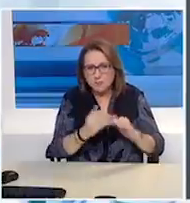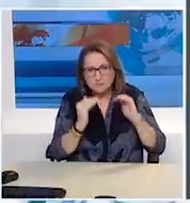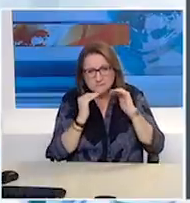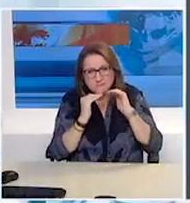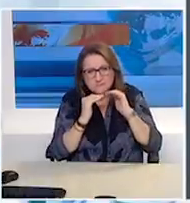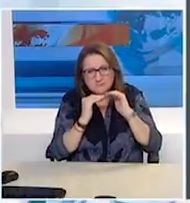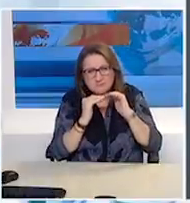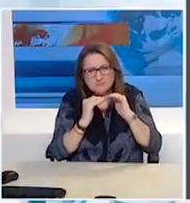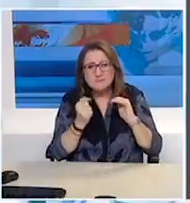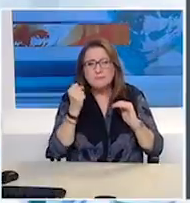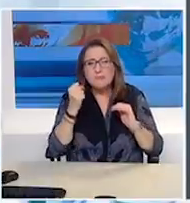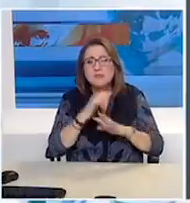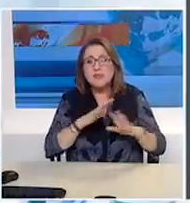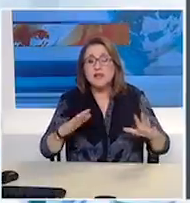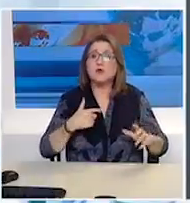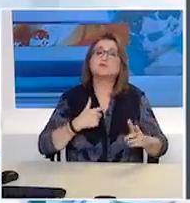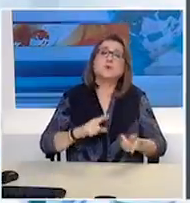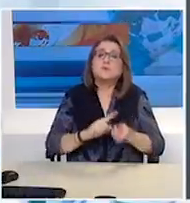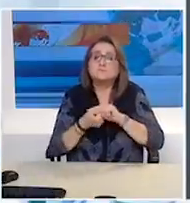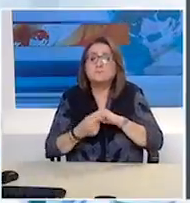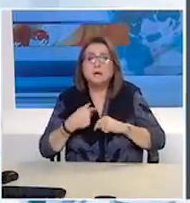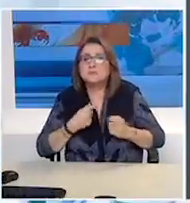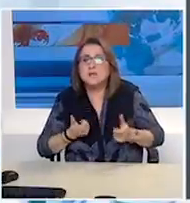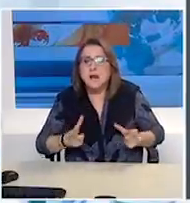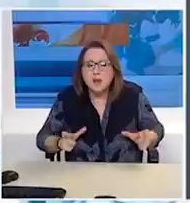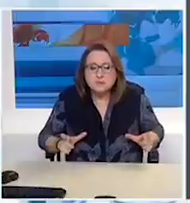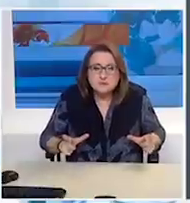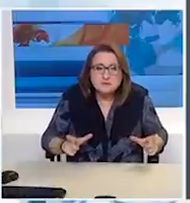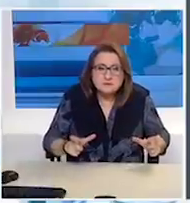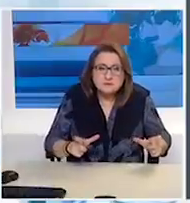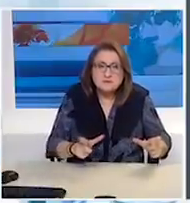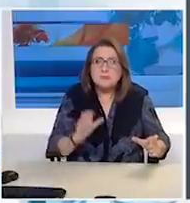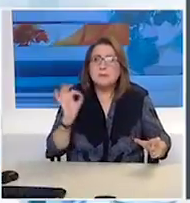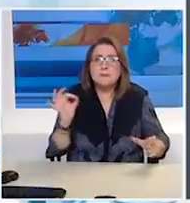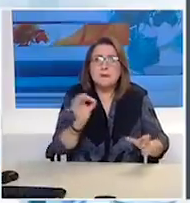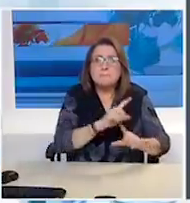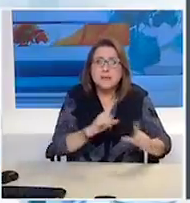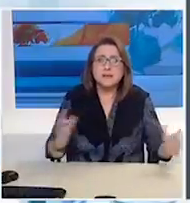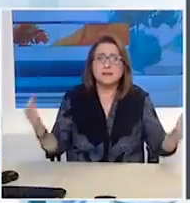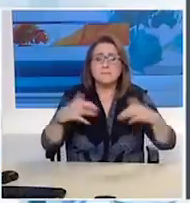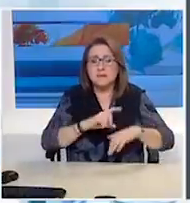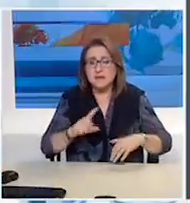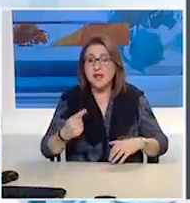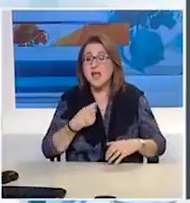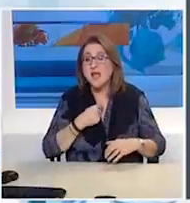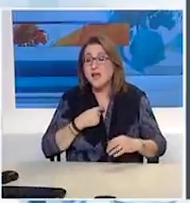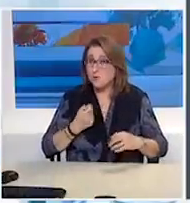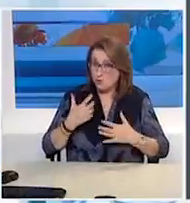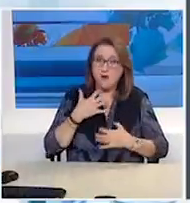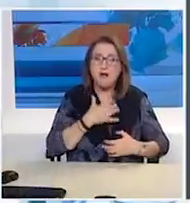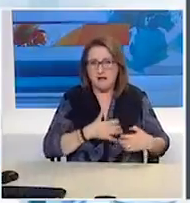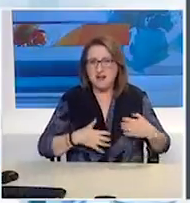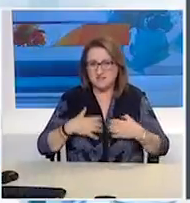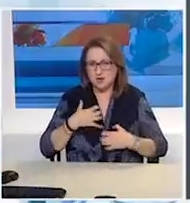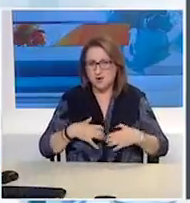νόσου και επιδημίες και να τις καταπολεμούμε στις τοπικές τους εστίες. Τι με ανησυχεί? Με ανησυχεί να